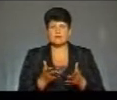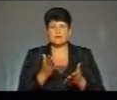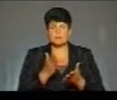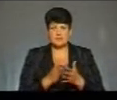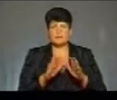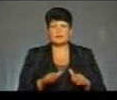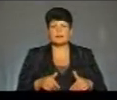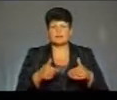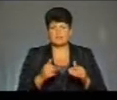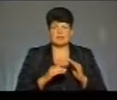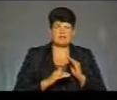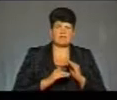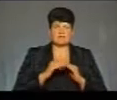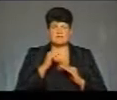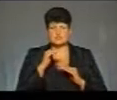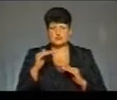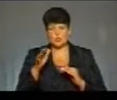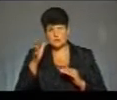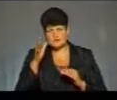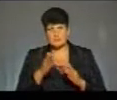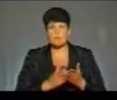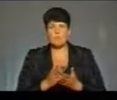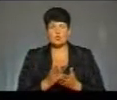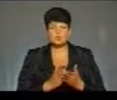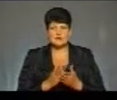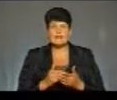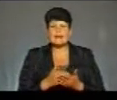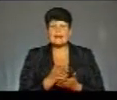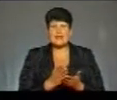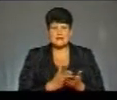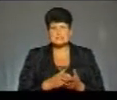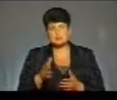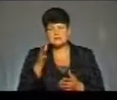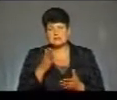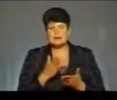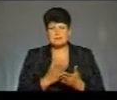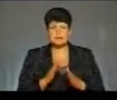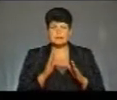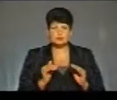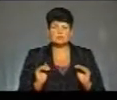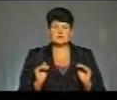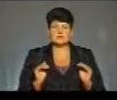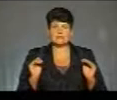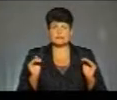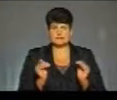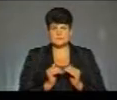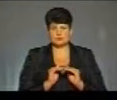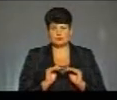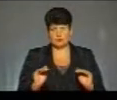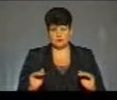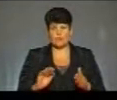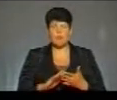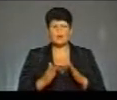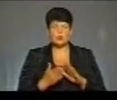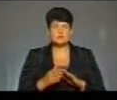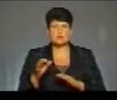надавати високі освітні послуги. Тобто якість освіти була, мала бути на дуже високому рівні. В положенні